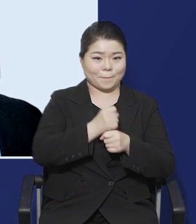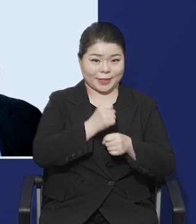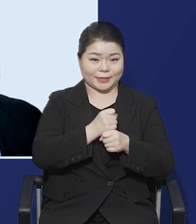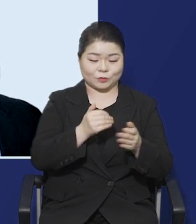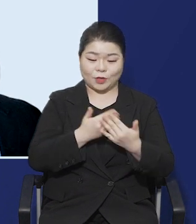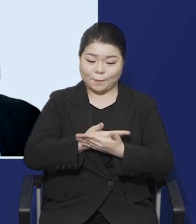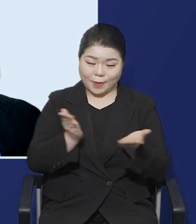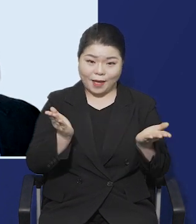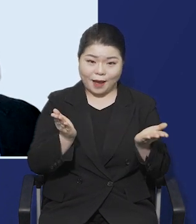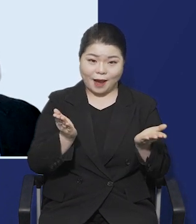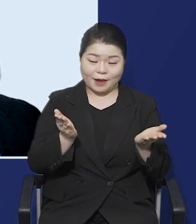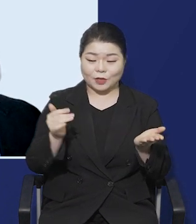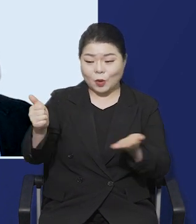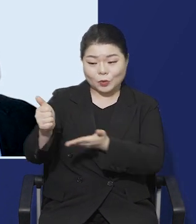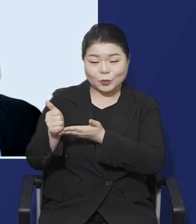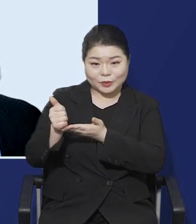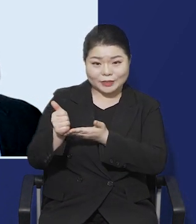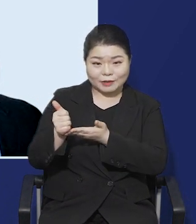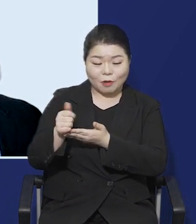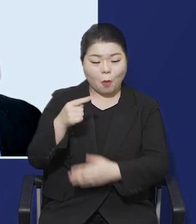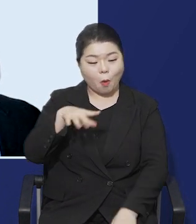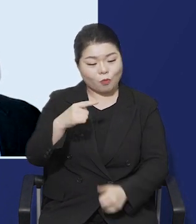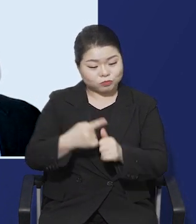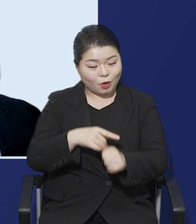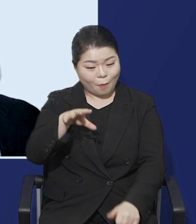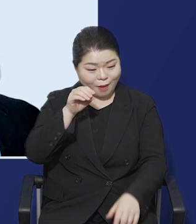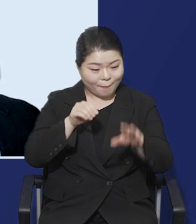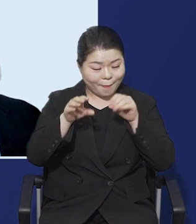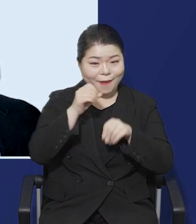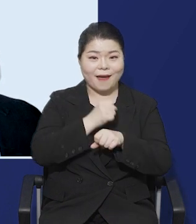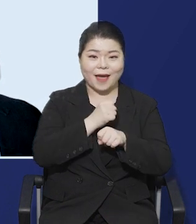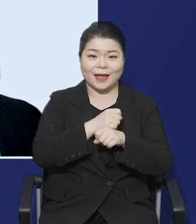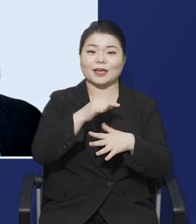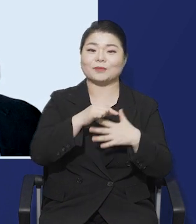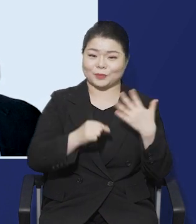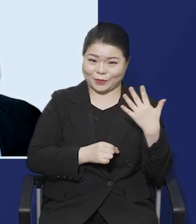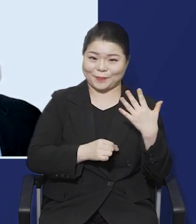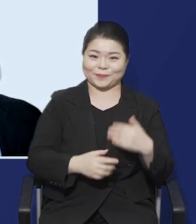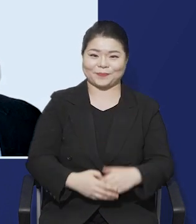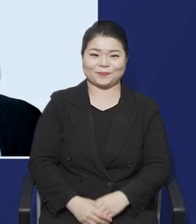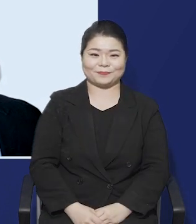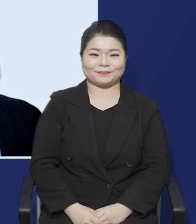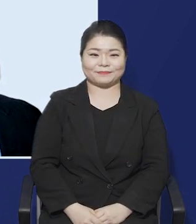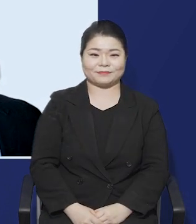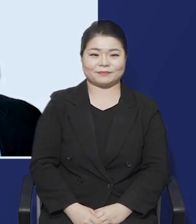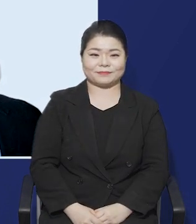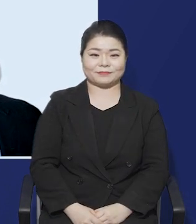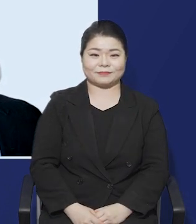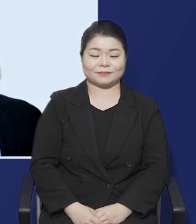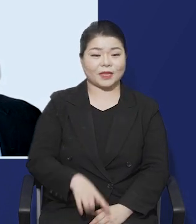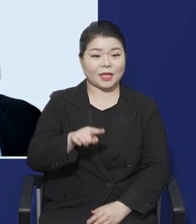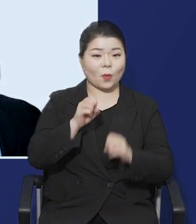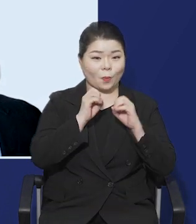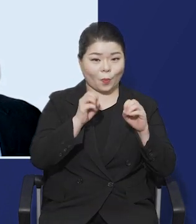생성해서 배포하고 잠재 고객들에게 이러한 정보를 제공하는 그런 프로세스를 말합니다. 그런 콘텐츠